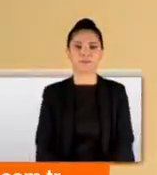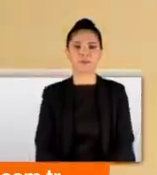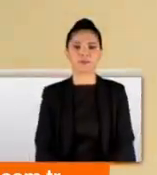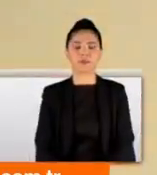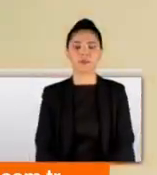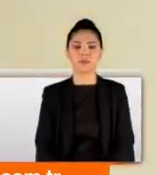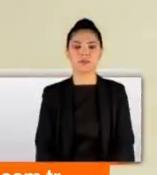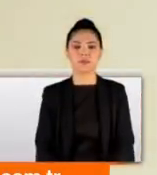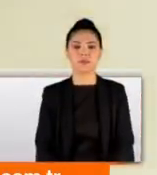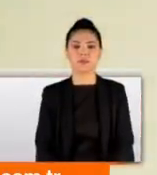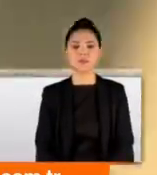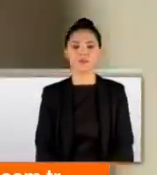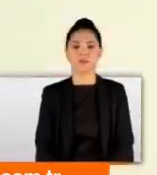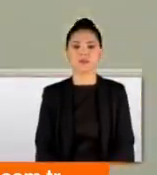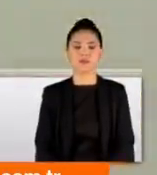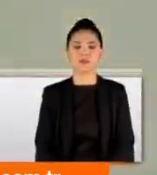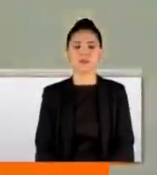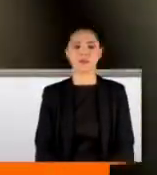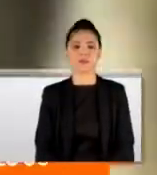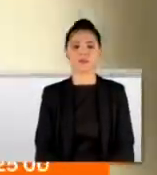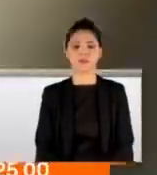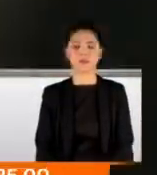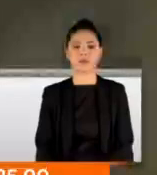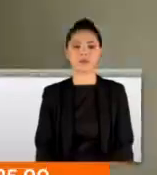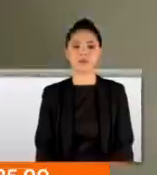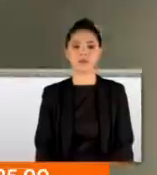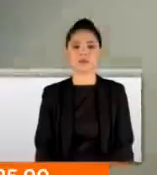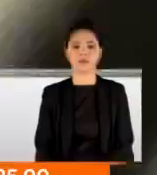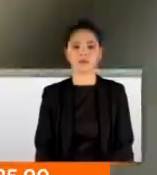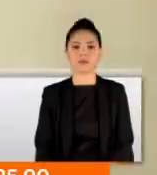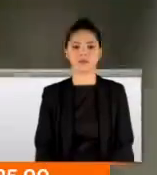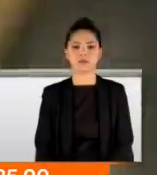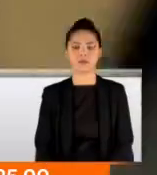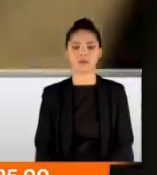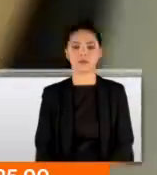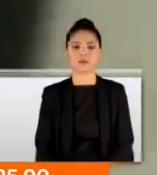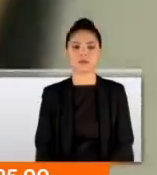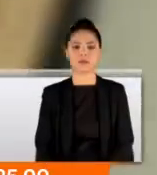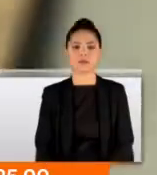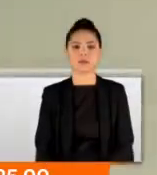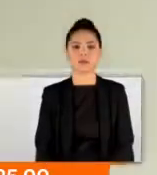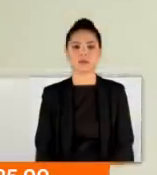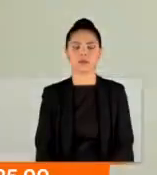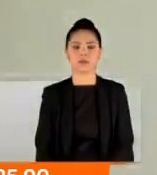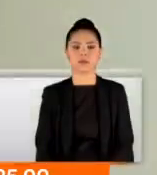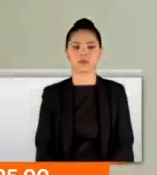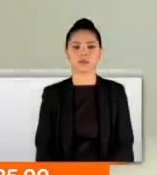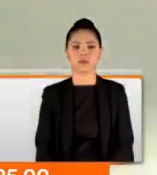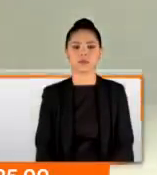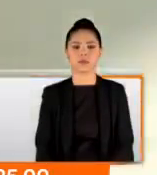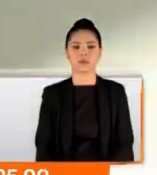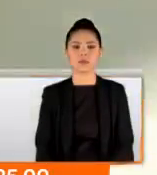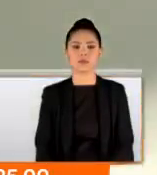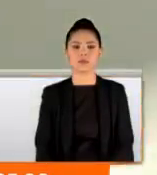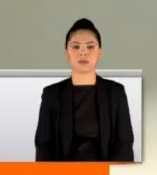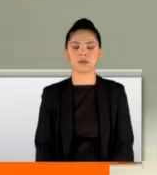ben de görüyorum biraz. Tamam, kamerayla şimdi seni görüyoruz. Tamam. Biz şimdi buraları kıracağız, tamam mı? Tamam. Seni süreyerek çıkaracağız. Tamam canım, Allah razı olsun,